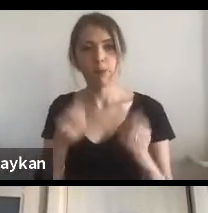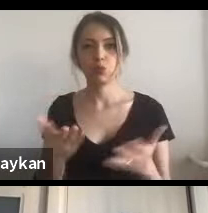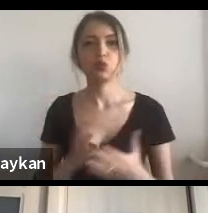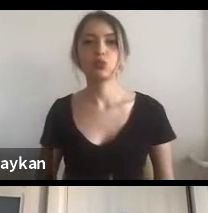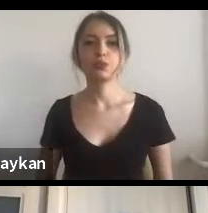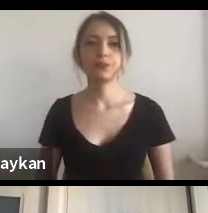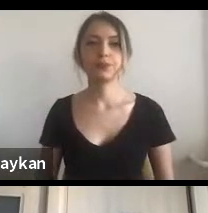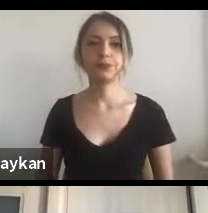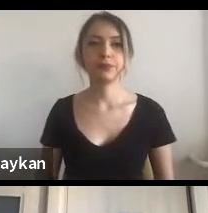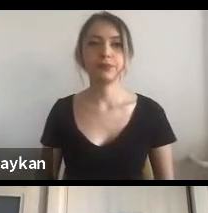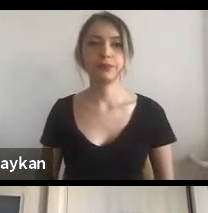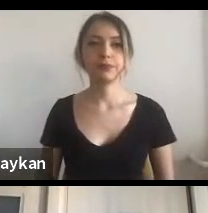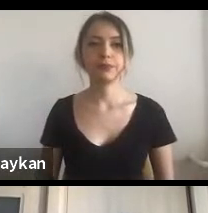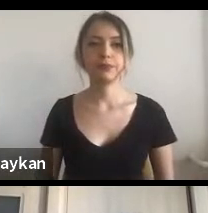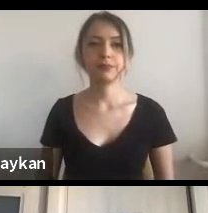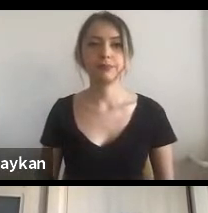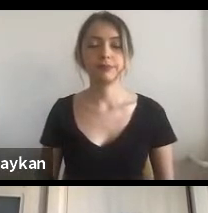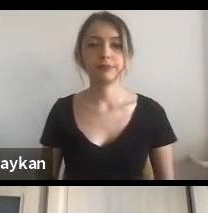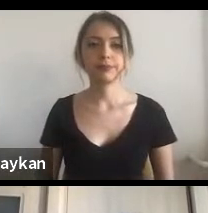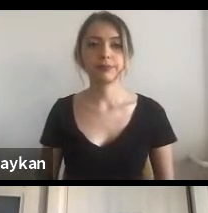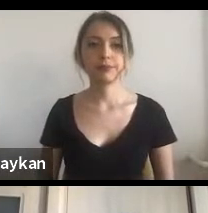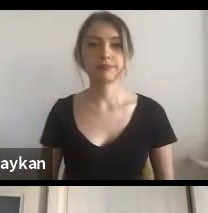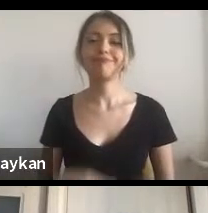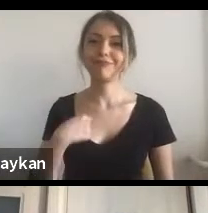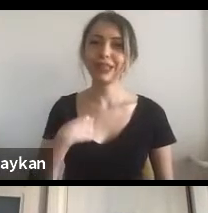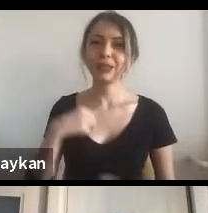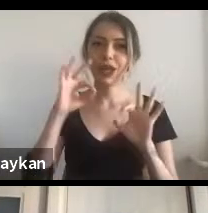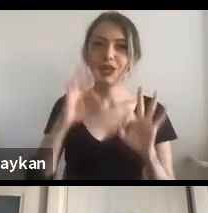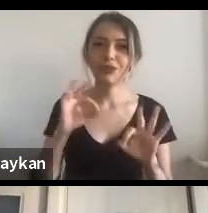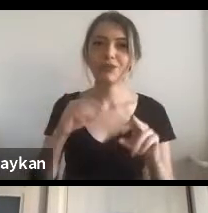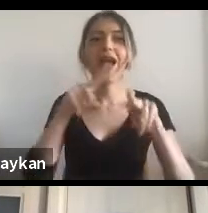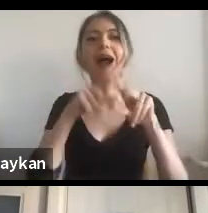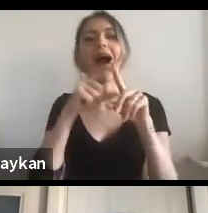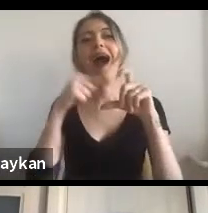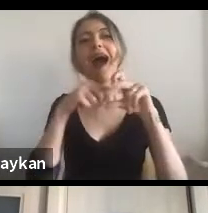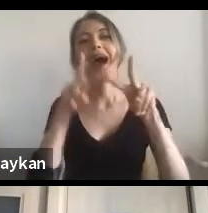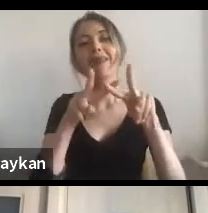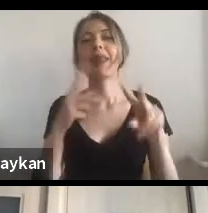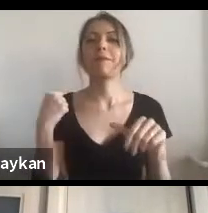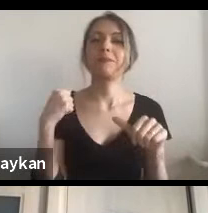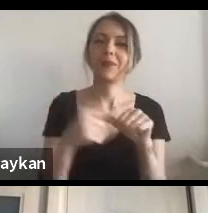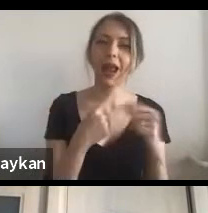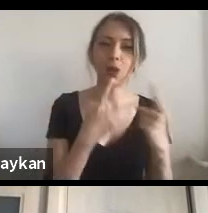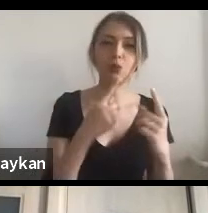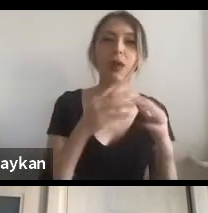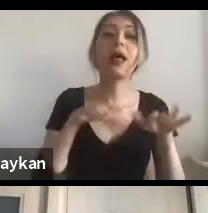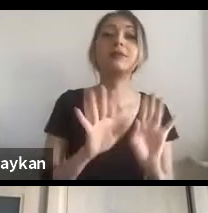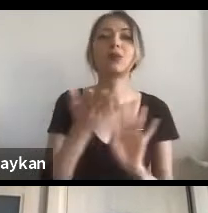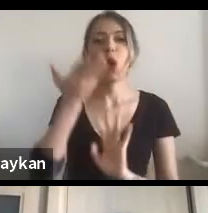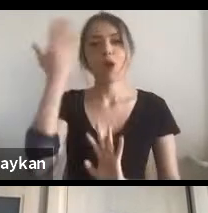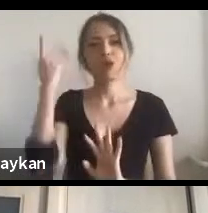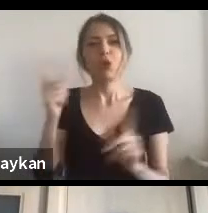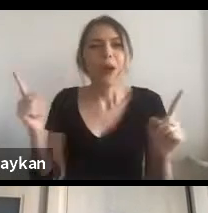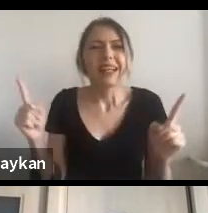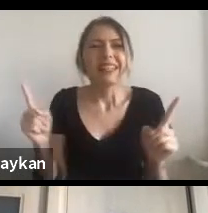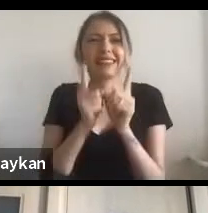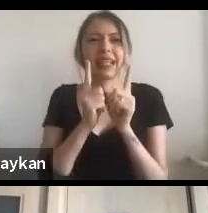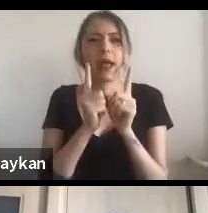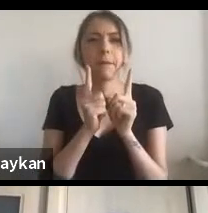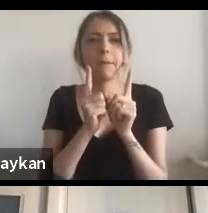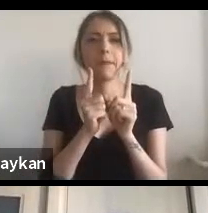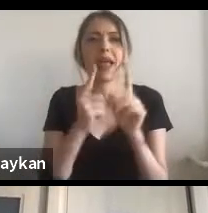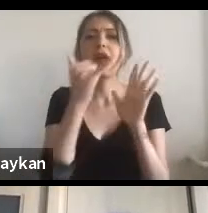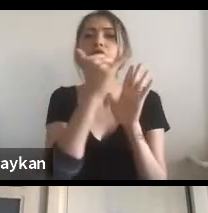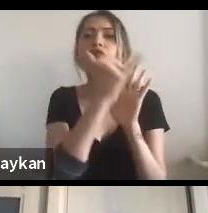paylaşıyoruz. Ben sözü tekrar Adem'e bırakmadan önce çok kısa bir de anket